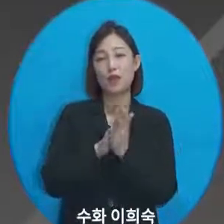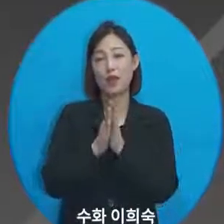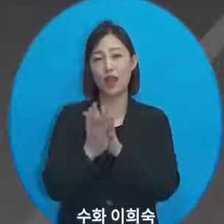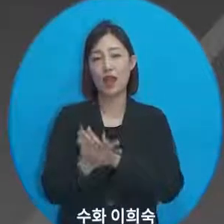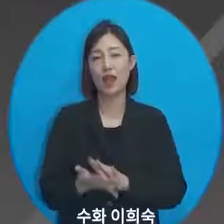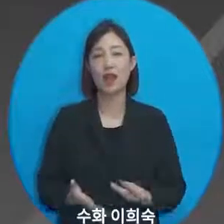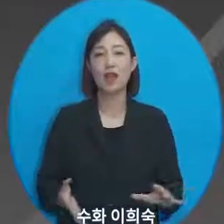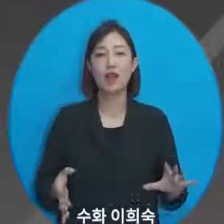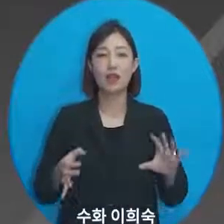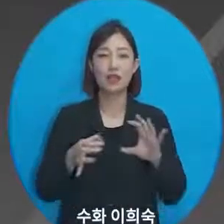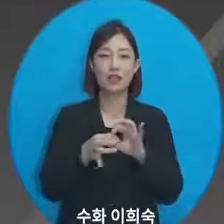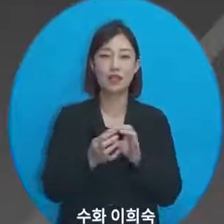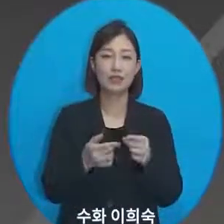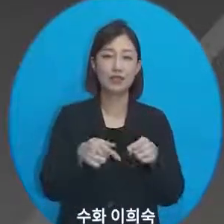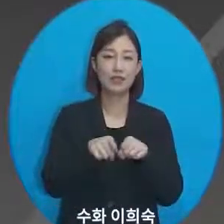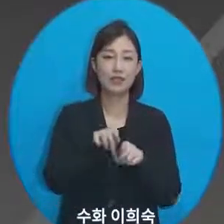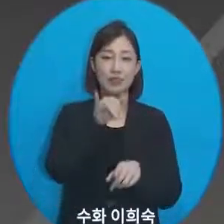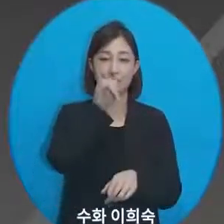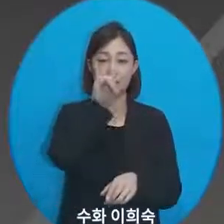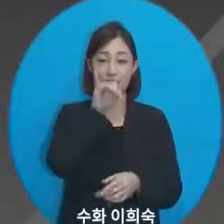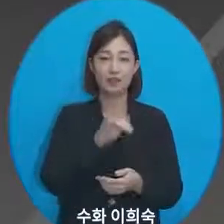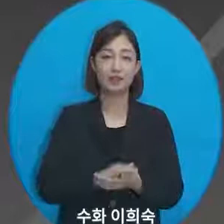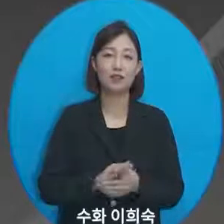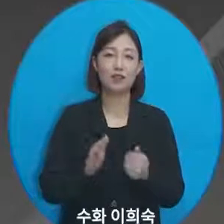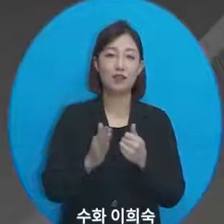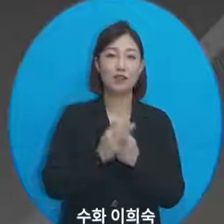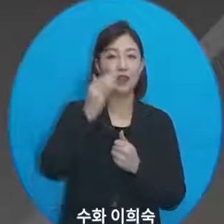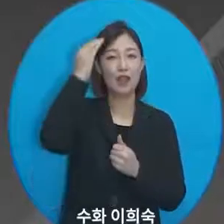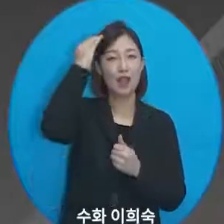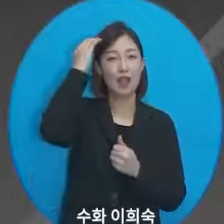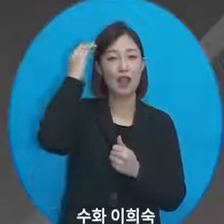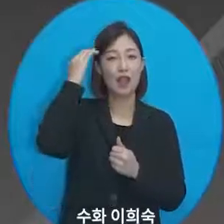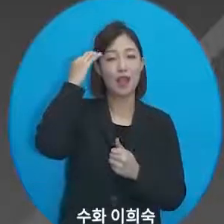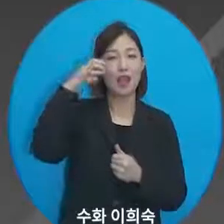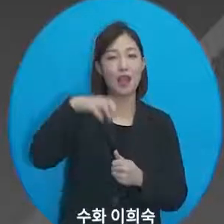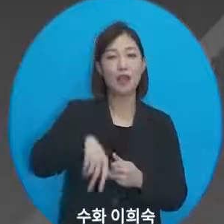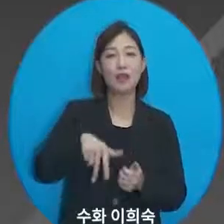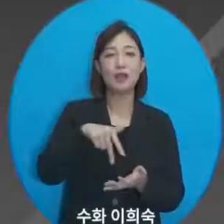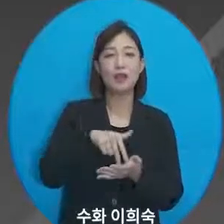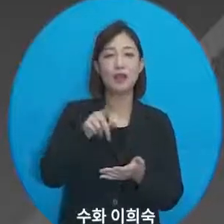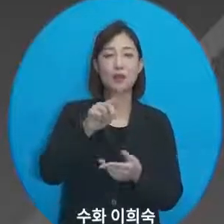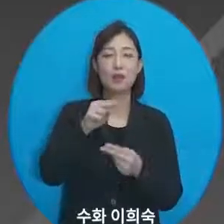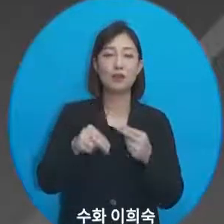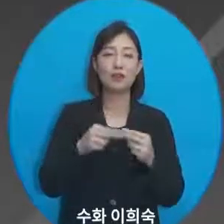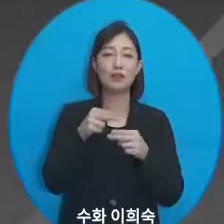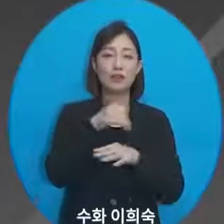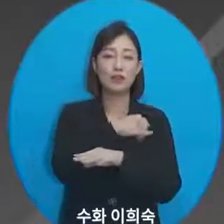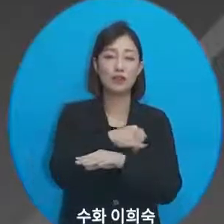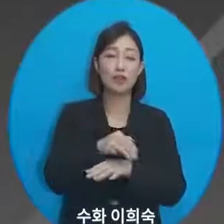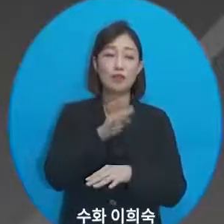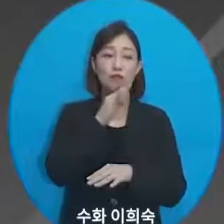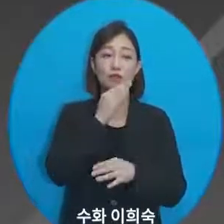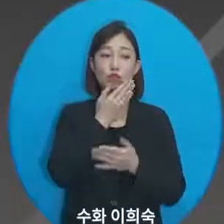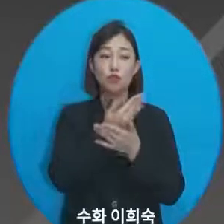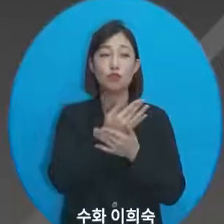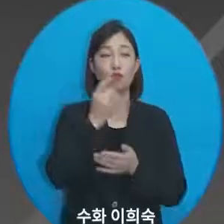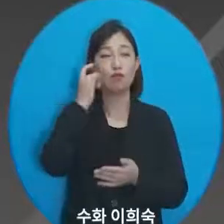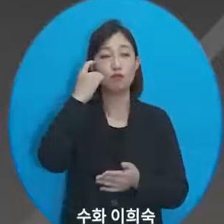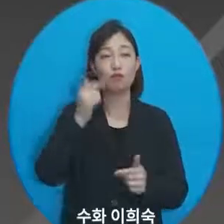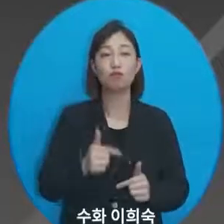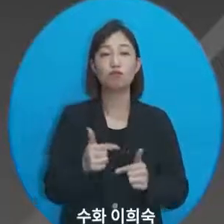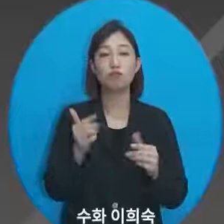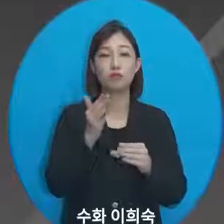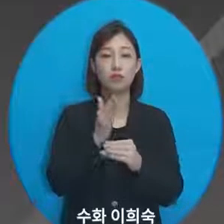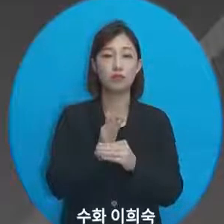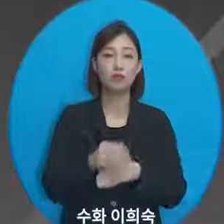맞물려서 우리나라에서도 유니버셜 디자인에 대한 중요성을 충분히 인지하고 있고, 그거를 보편적으로 모든